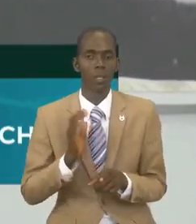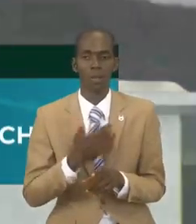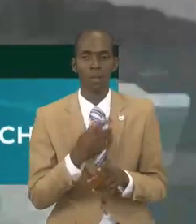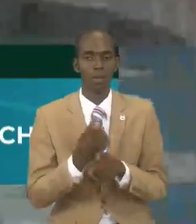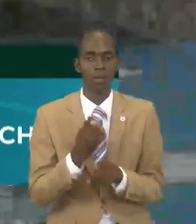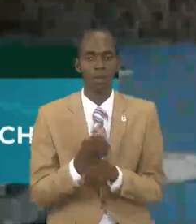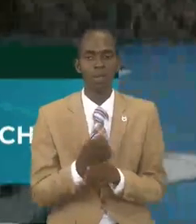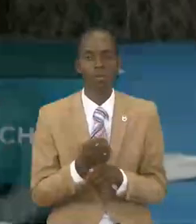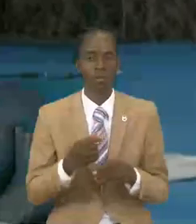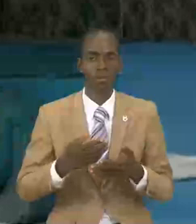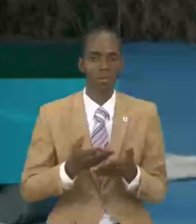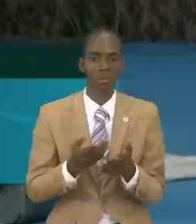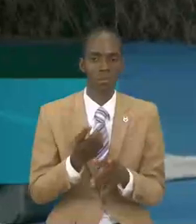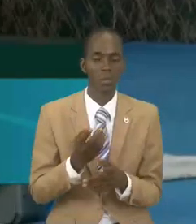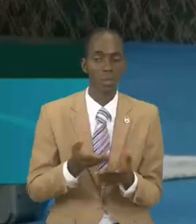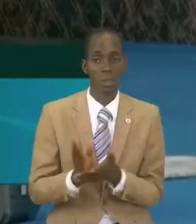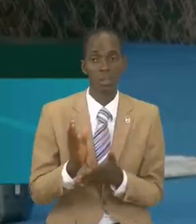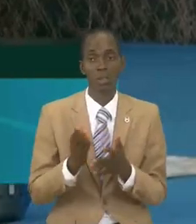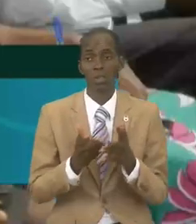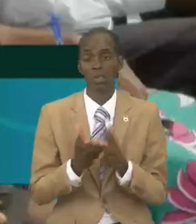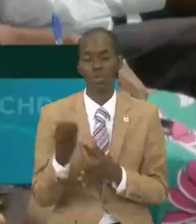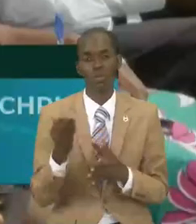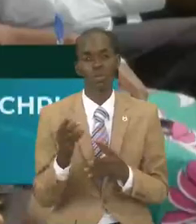à travers la relation avec Christ.